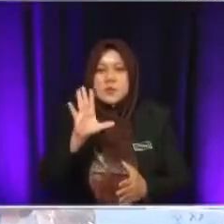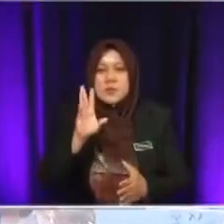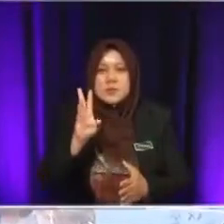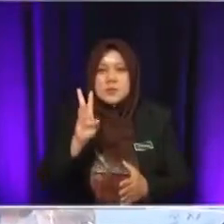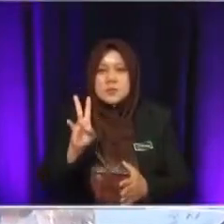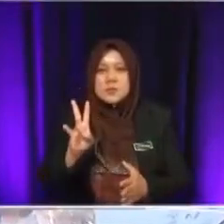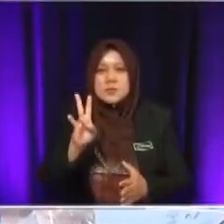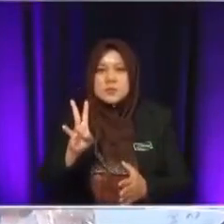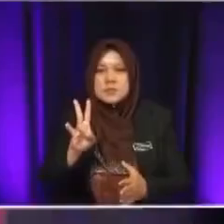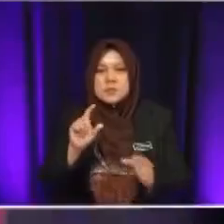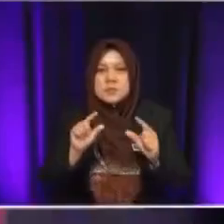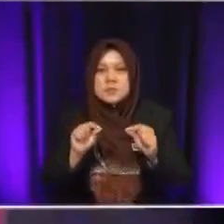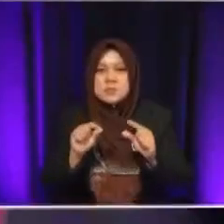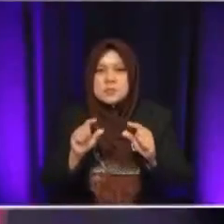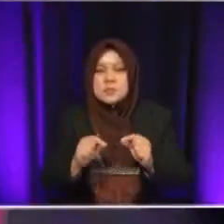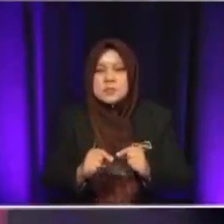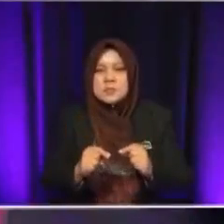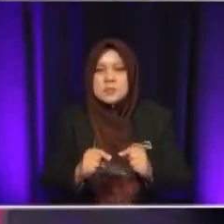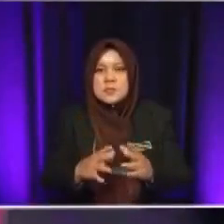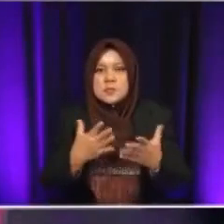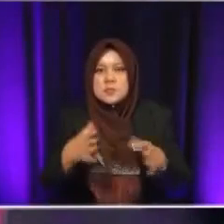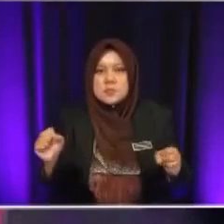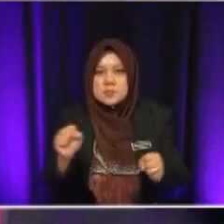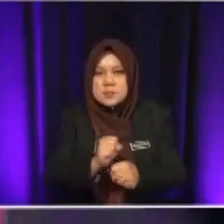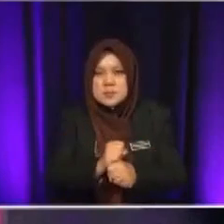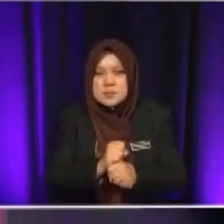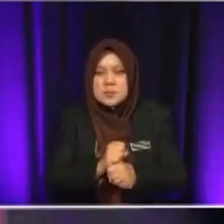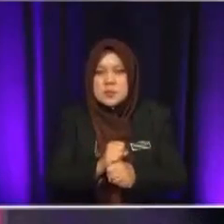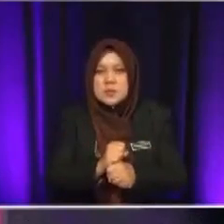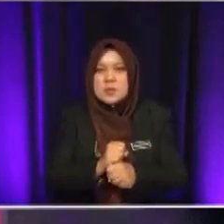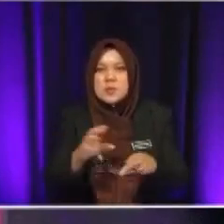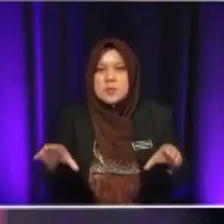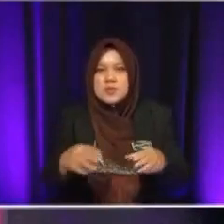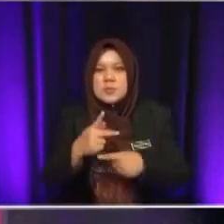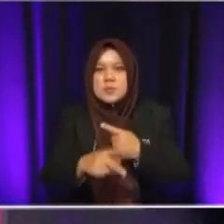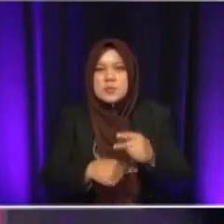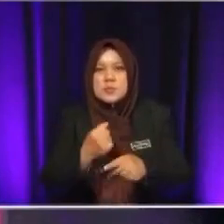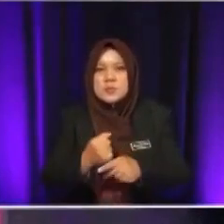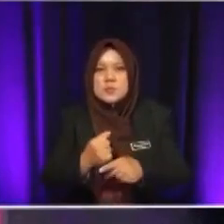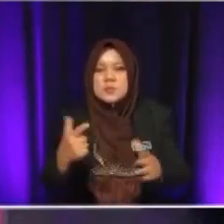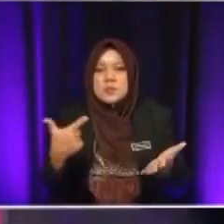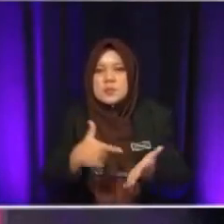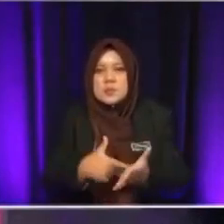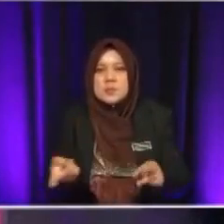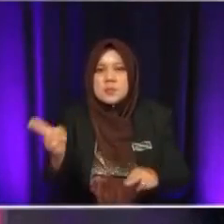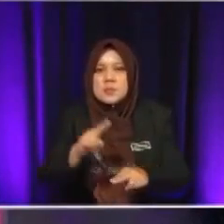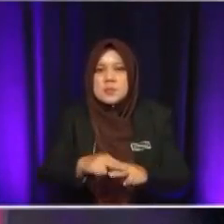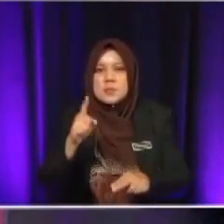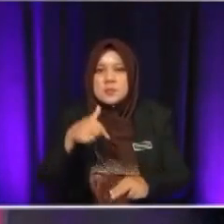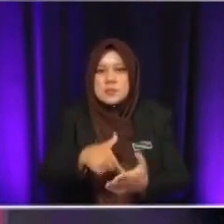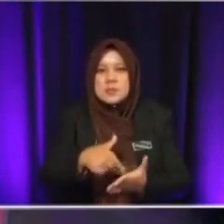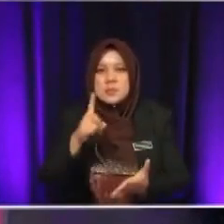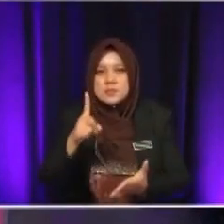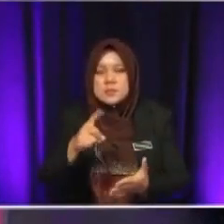6, 7 cikgu. Okey, sebab sempurna Mira hasilkan projek hari ini. Jadi dapat lagi satu ekstra cikgu bagi.